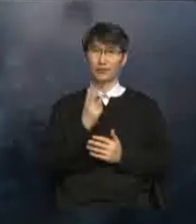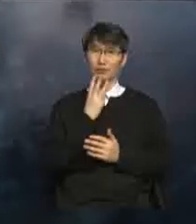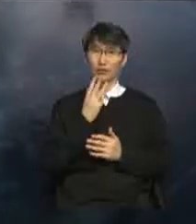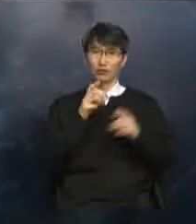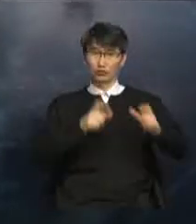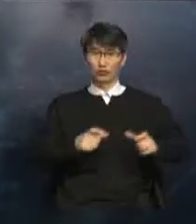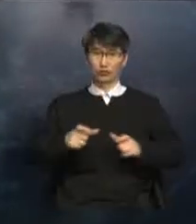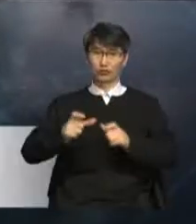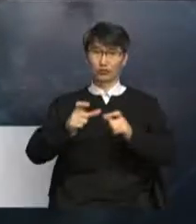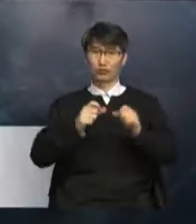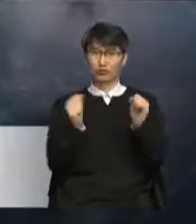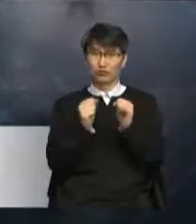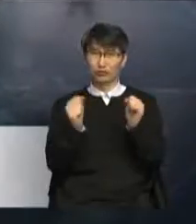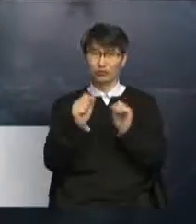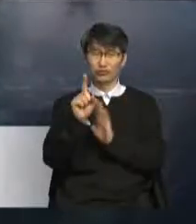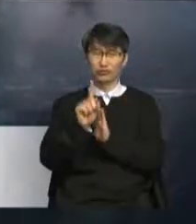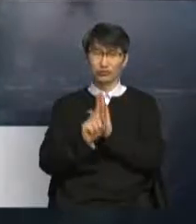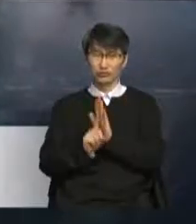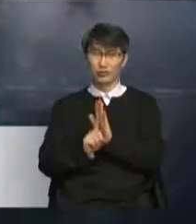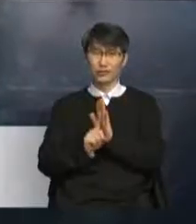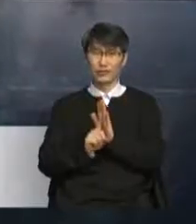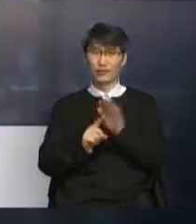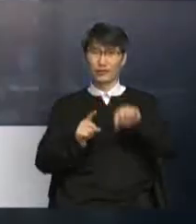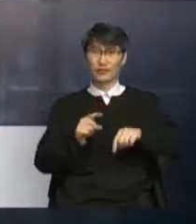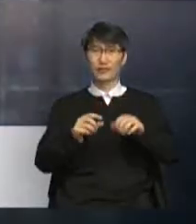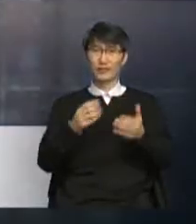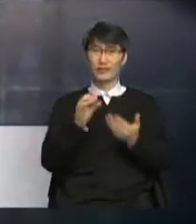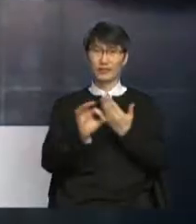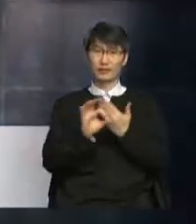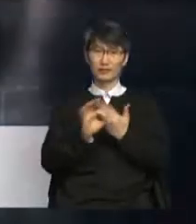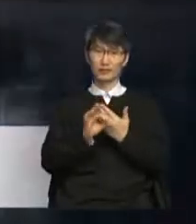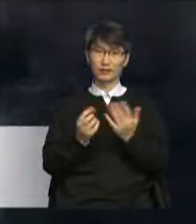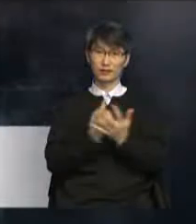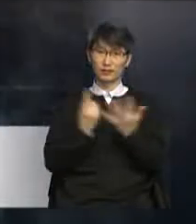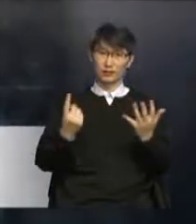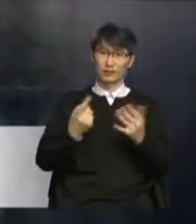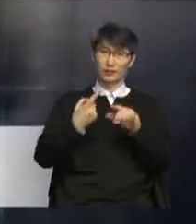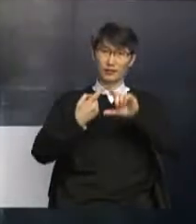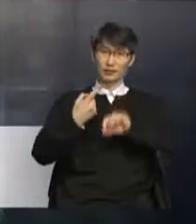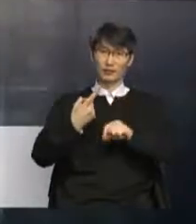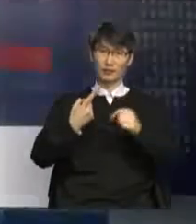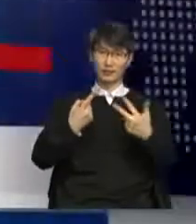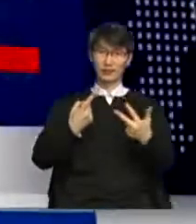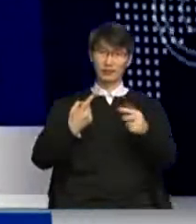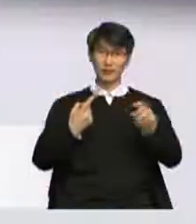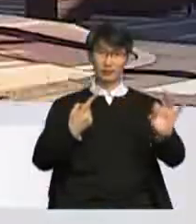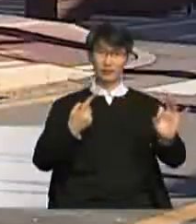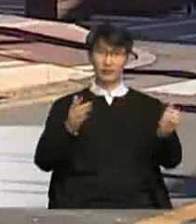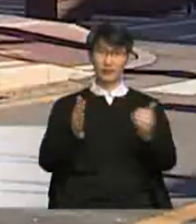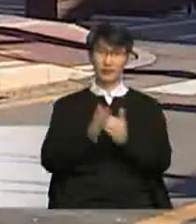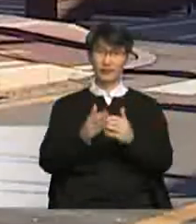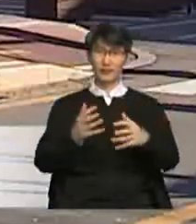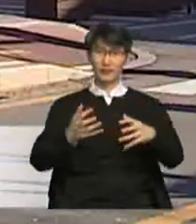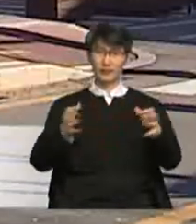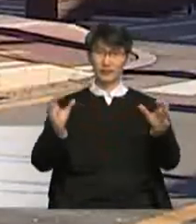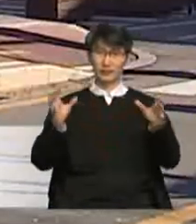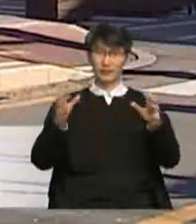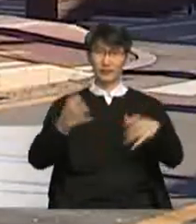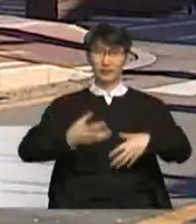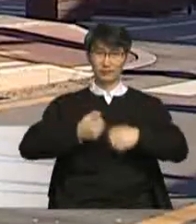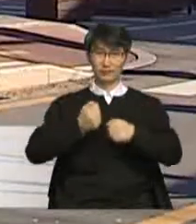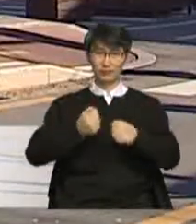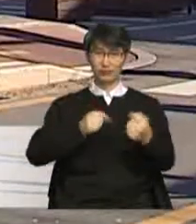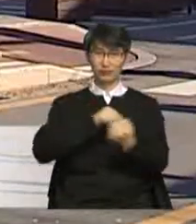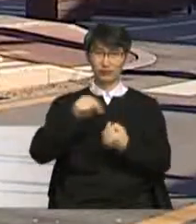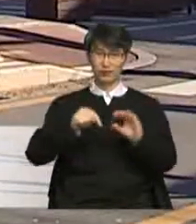서울 전역에 내려진 한파 경보로 시내 설치된 임시선별진료소가 1월 7일부터 10일까지 단축 운영됩니다.